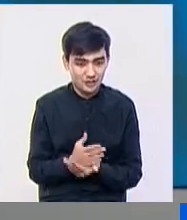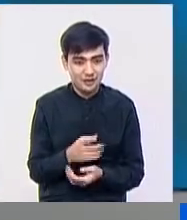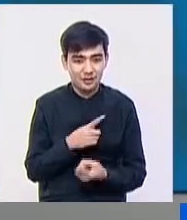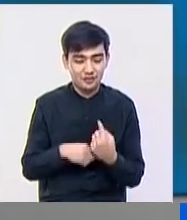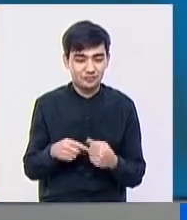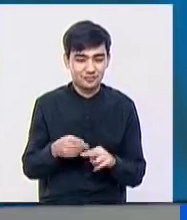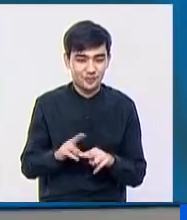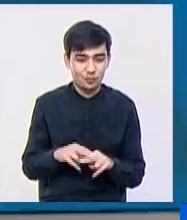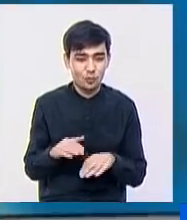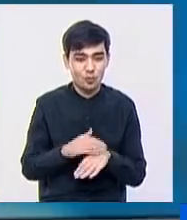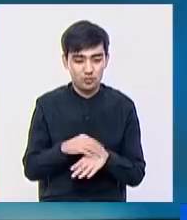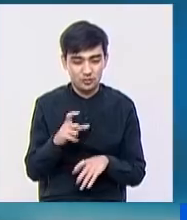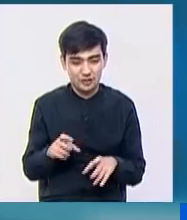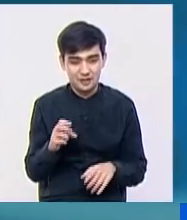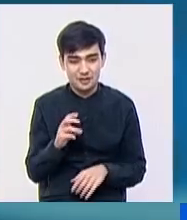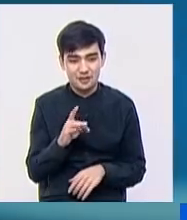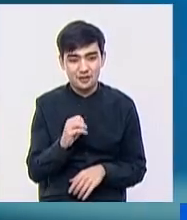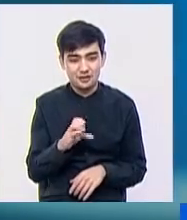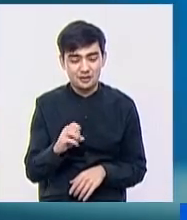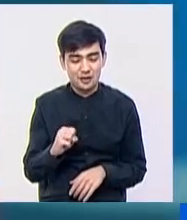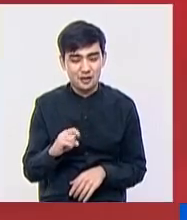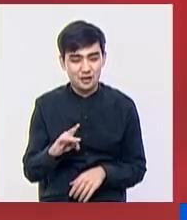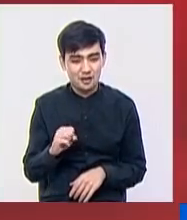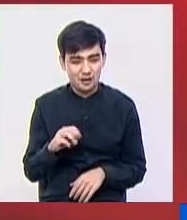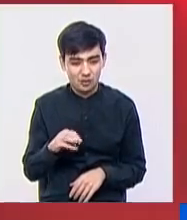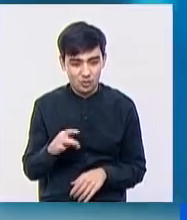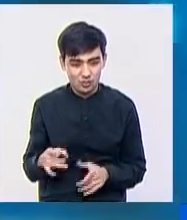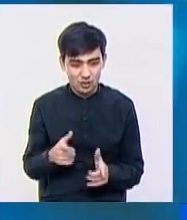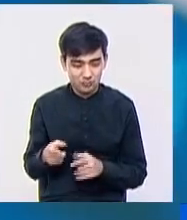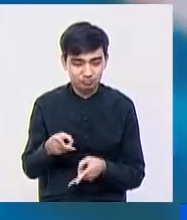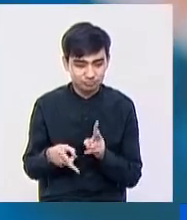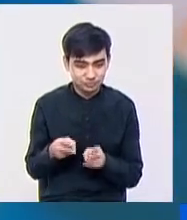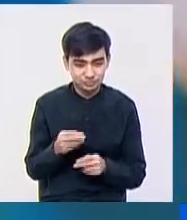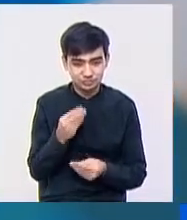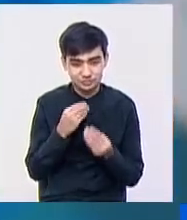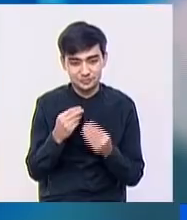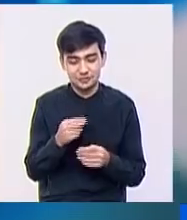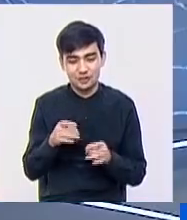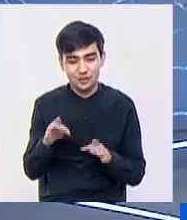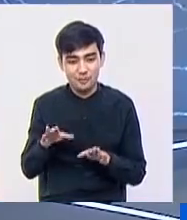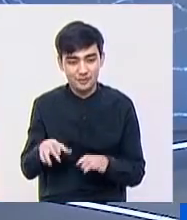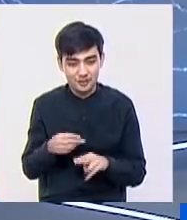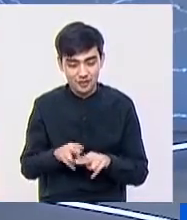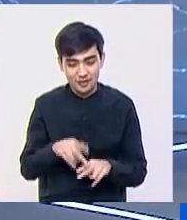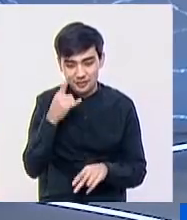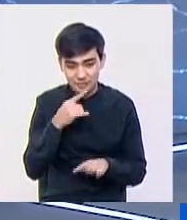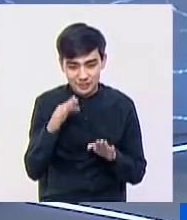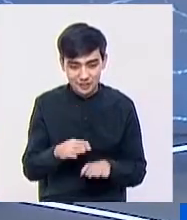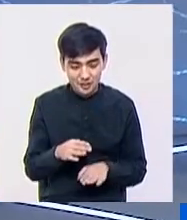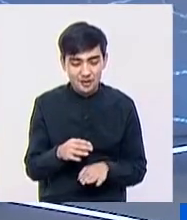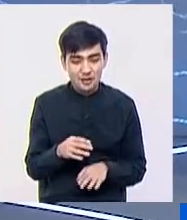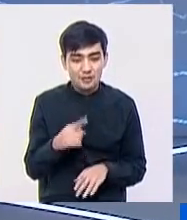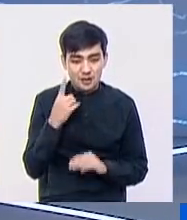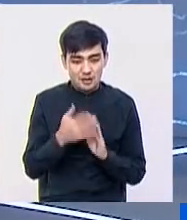партнеры. Это клуб рестораторов, они готовят еду, ассоциация рестораторов Казахстана. Понятно, что